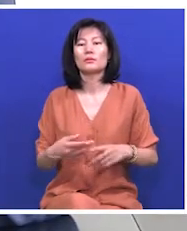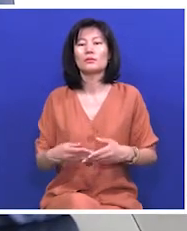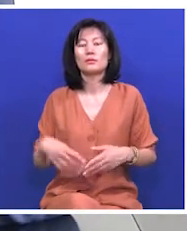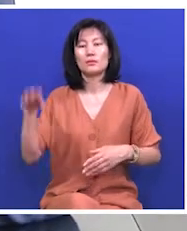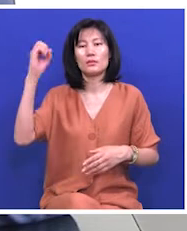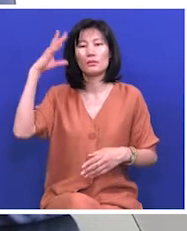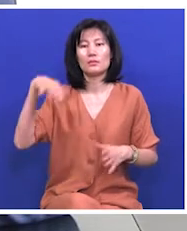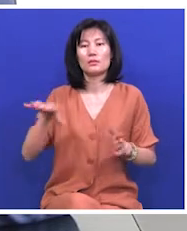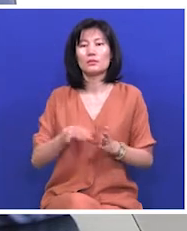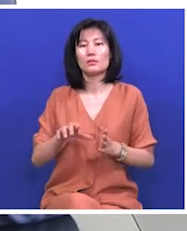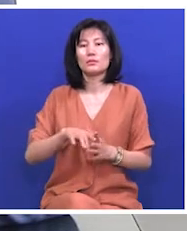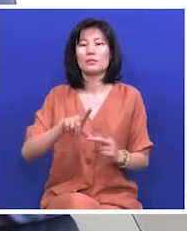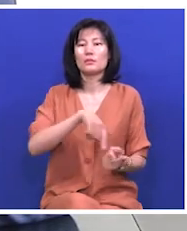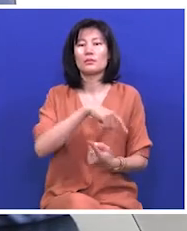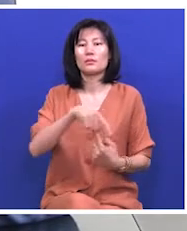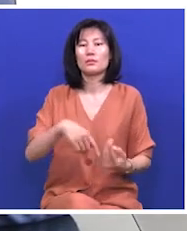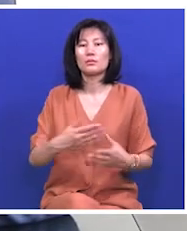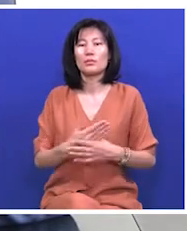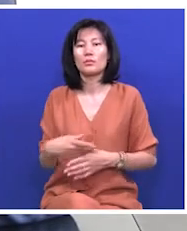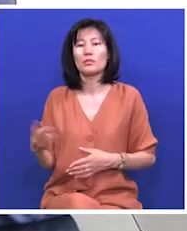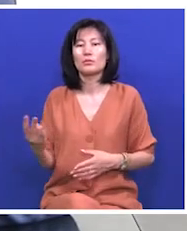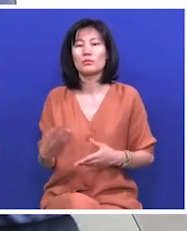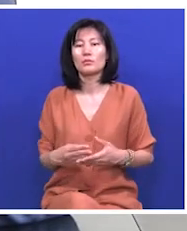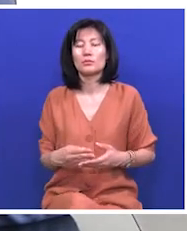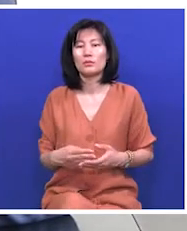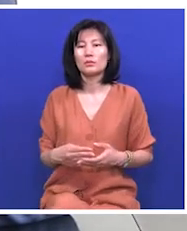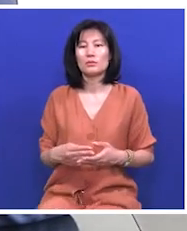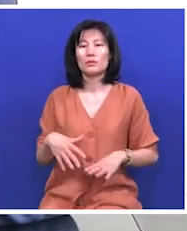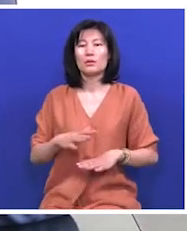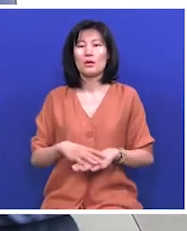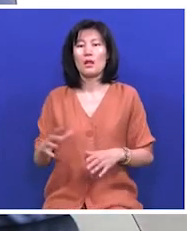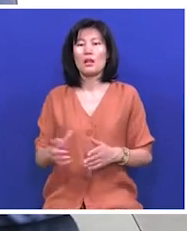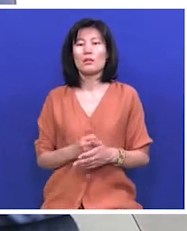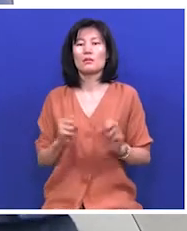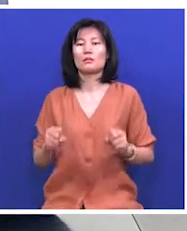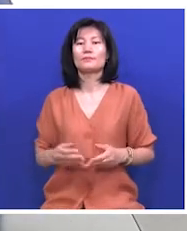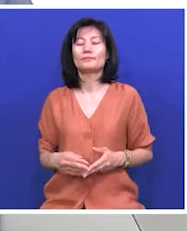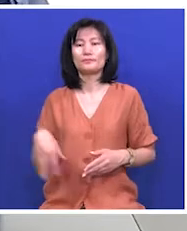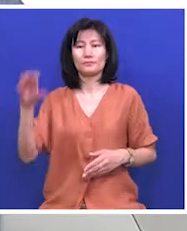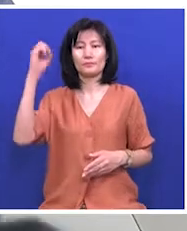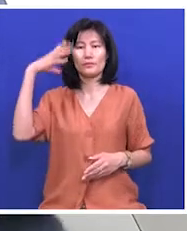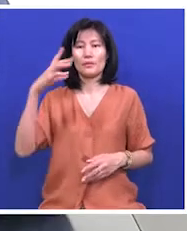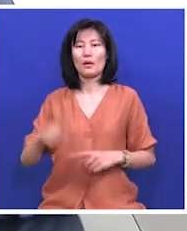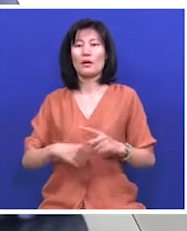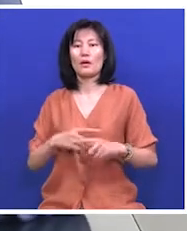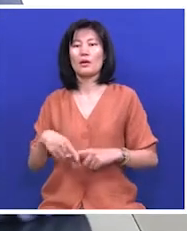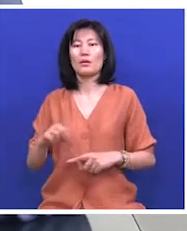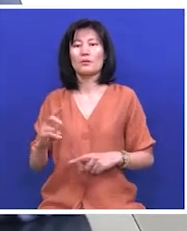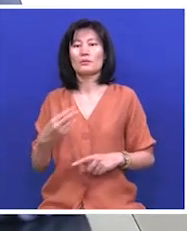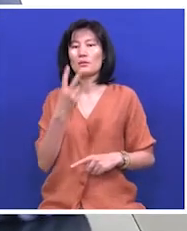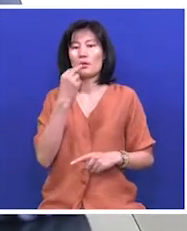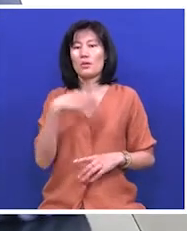және энергетикалық кәсіпорындардың да көмегі керек. Өйткені мысалға халық алатта электр желілерінің